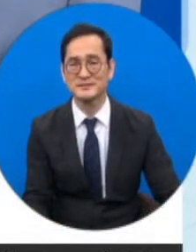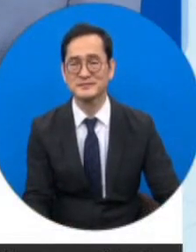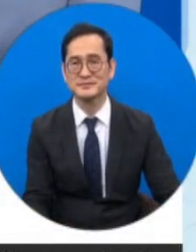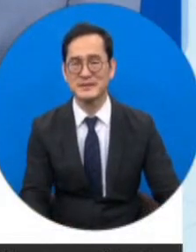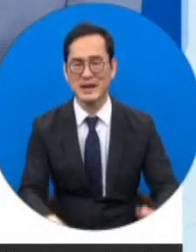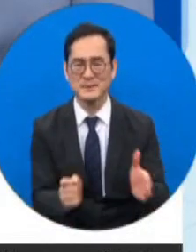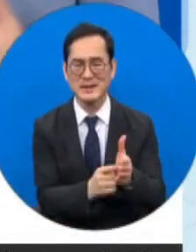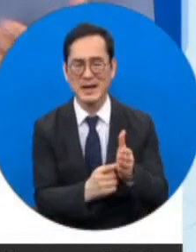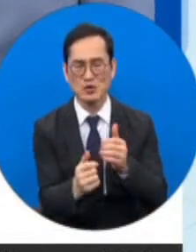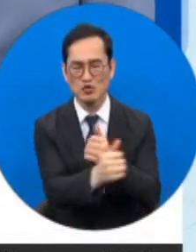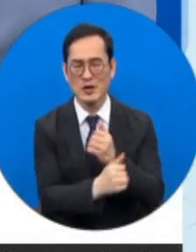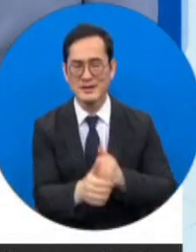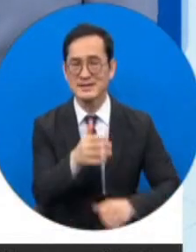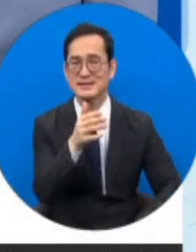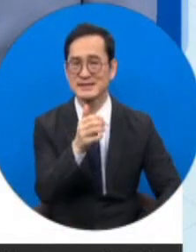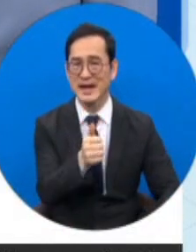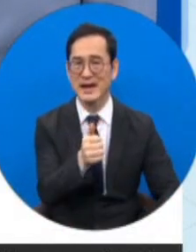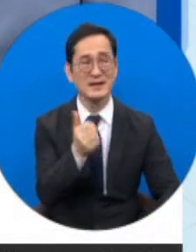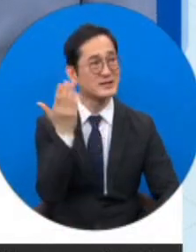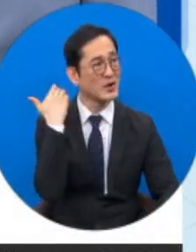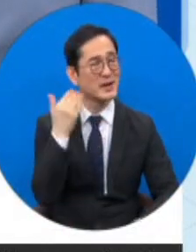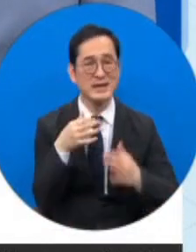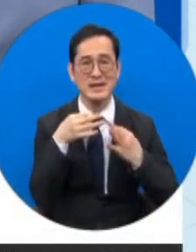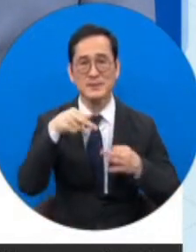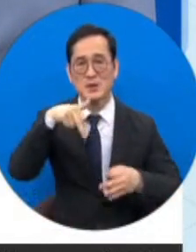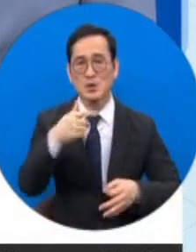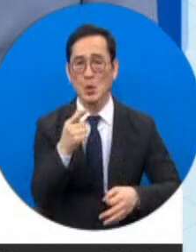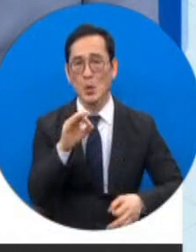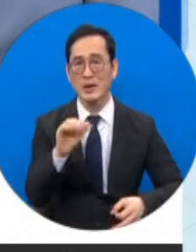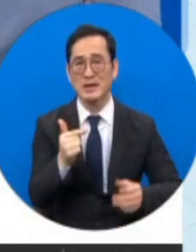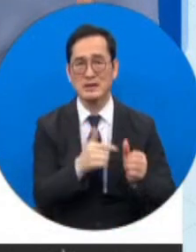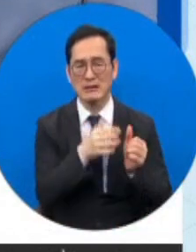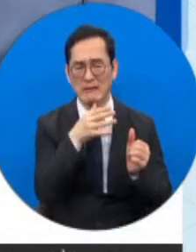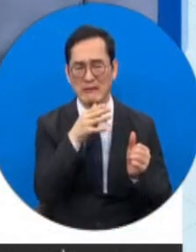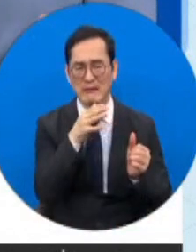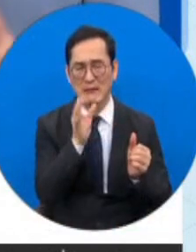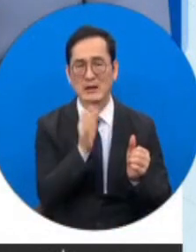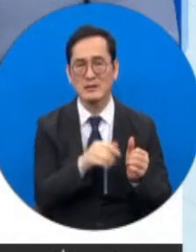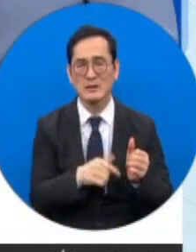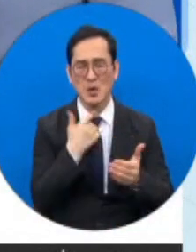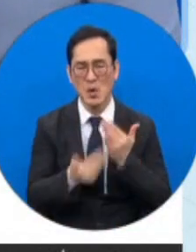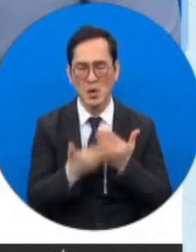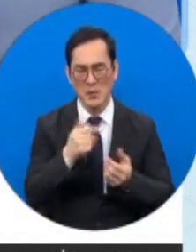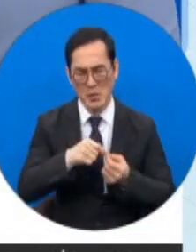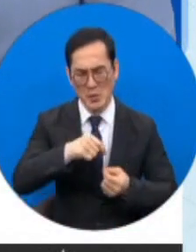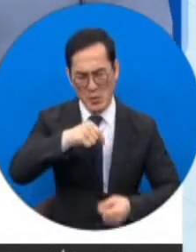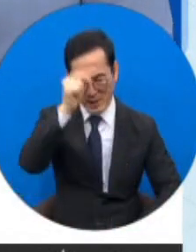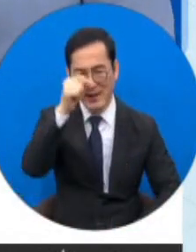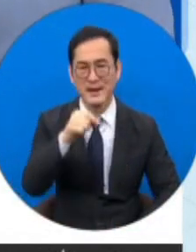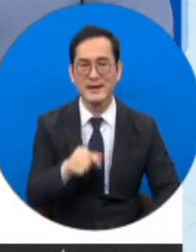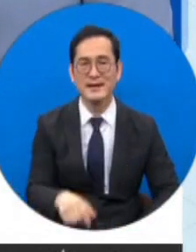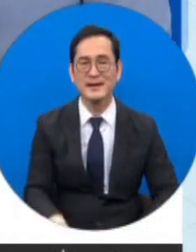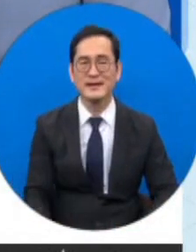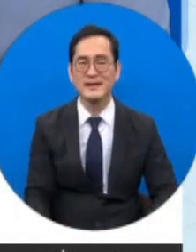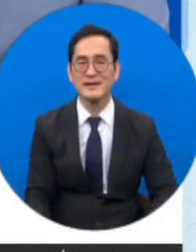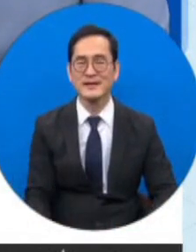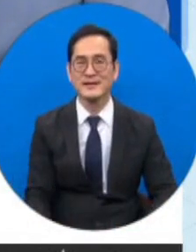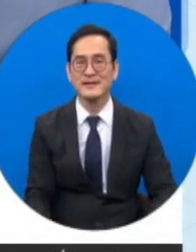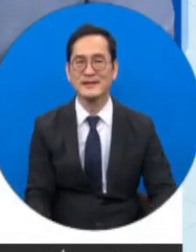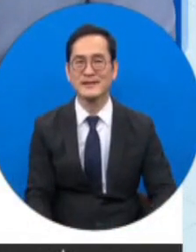하면 옛날에 목 임종 위원장 같은 굉장히 머 어르신이 고 묵직한 그런데 익숙해 있다